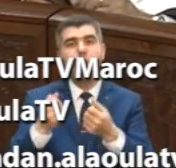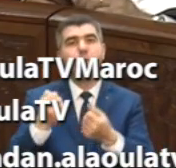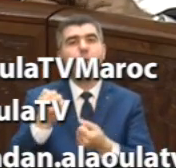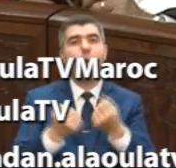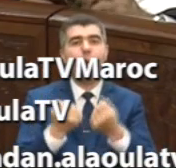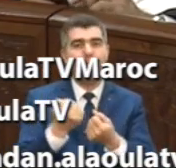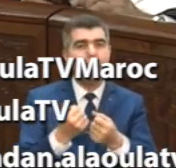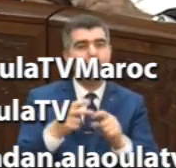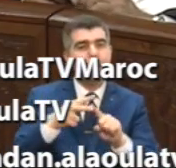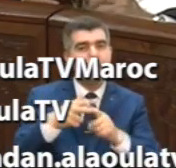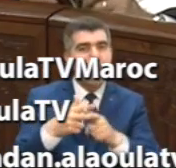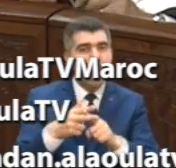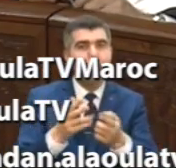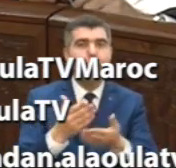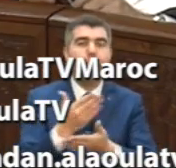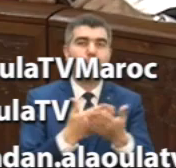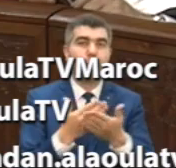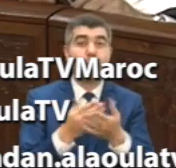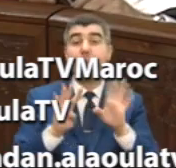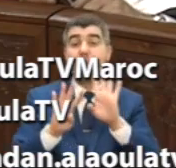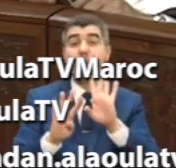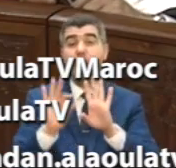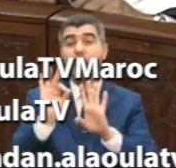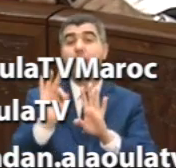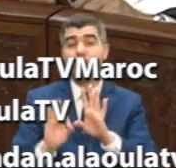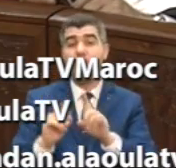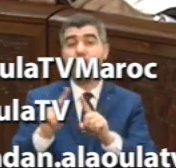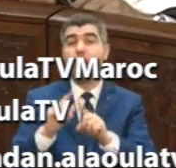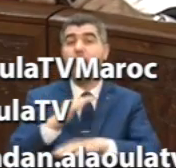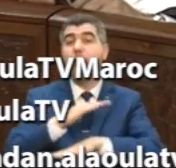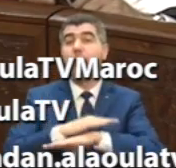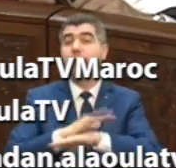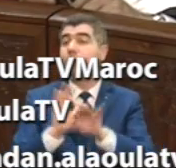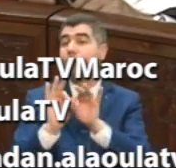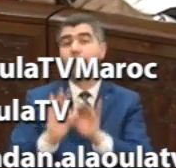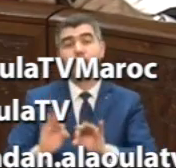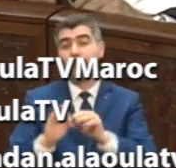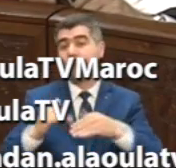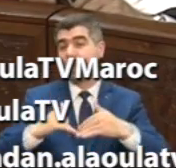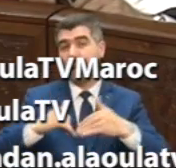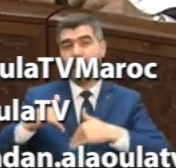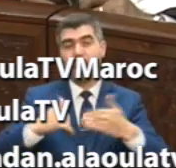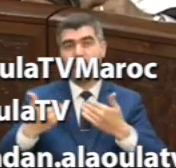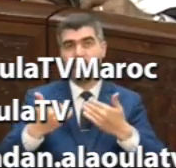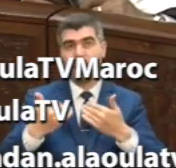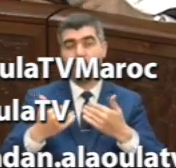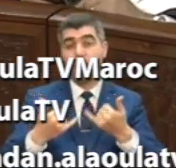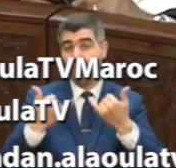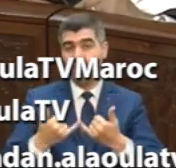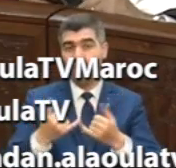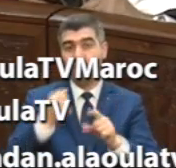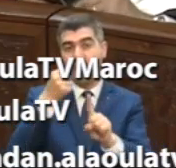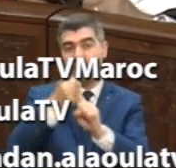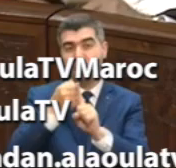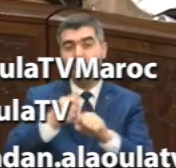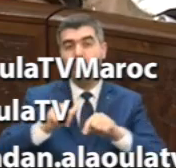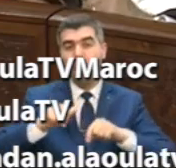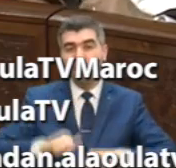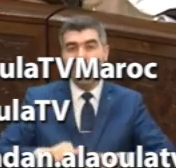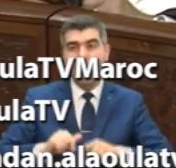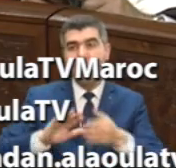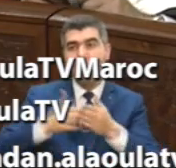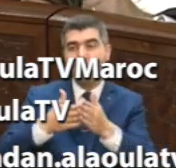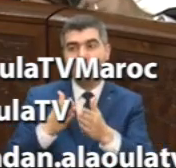وايضا بالبنيه التحتيه. اذا هذه 90% فيها عناصر متداخله. اليوم الوزاره تشتغل على الصعيد الوطني المركزي وتشتغل ايضا